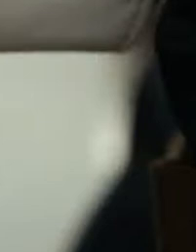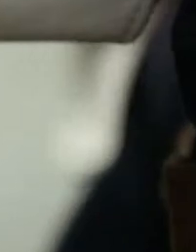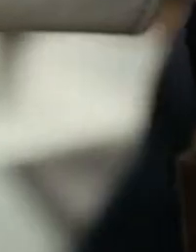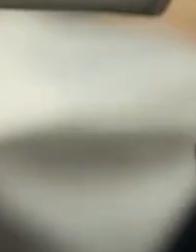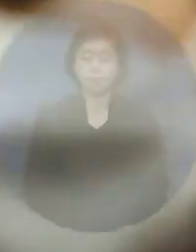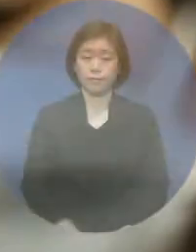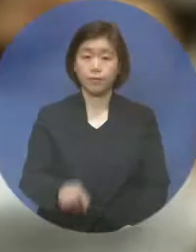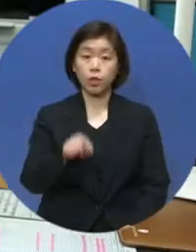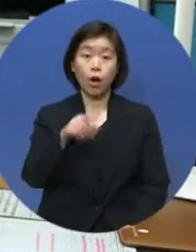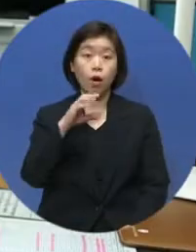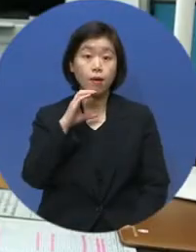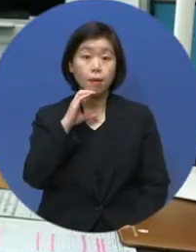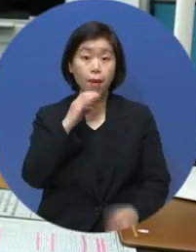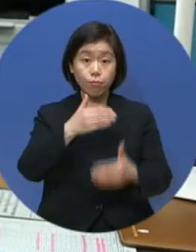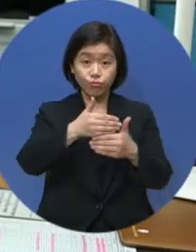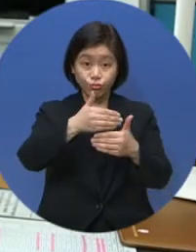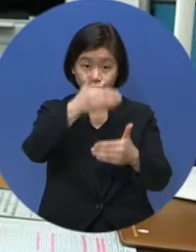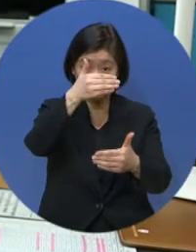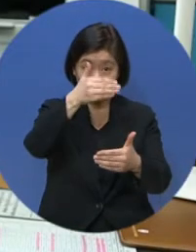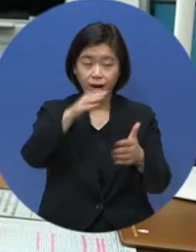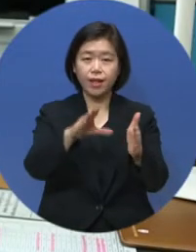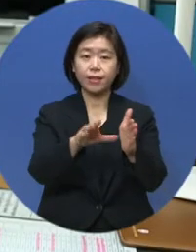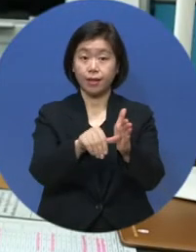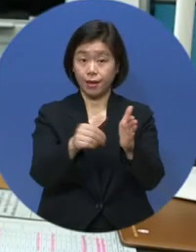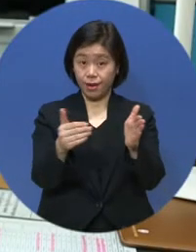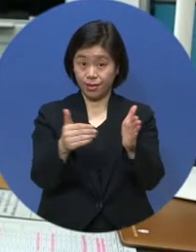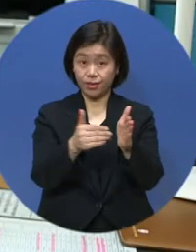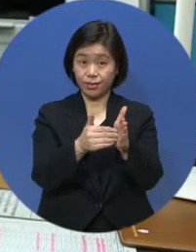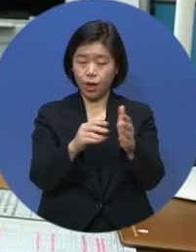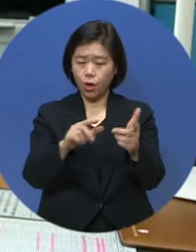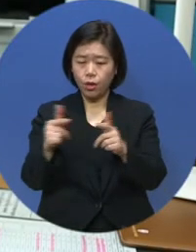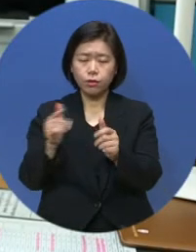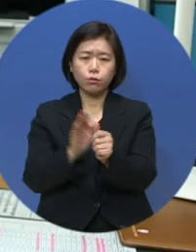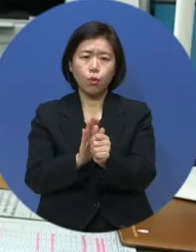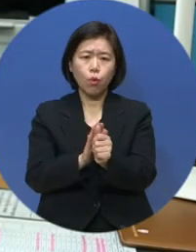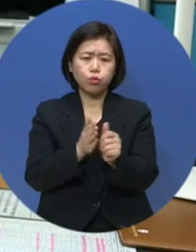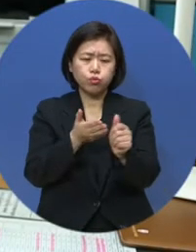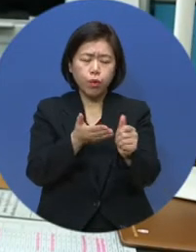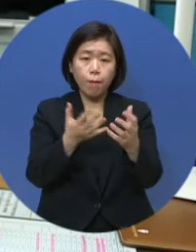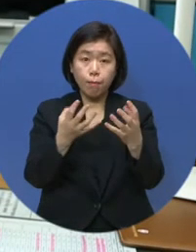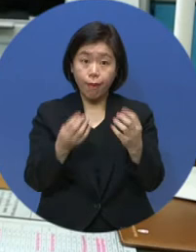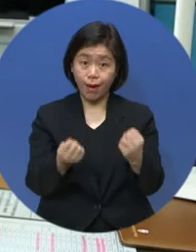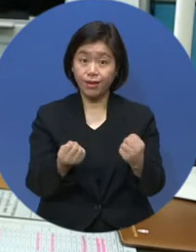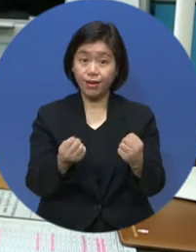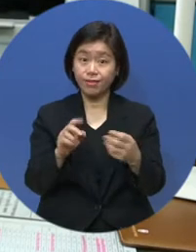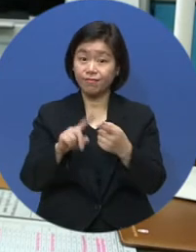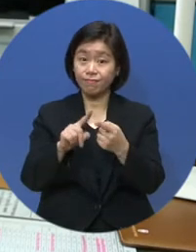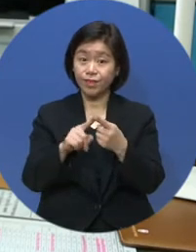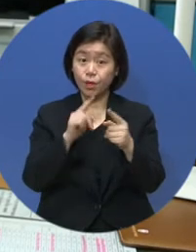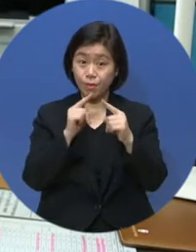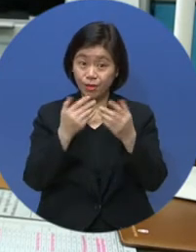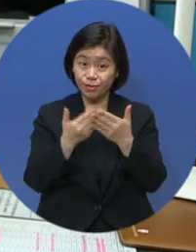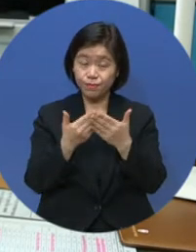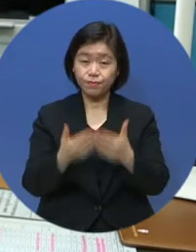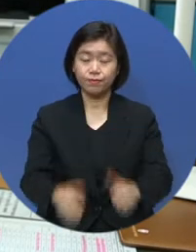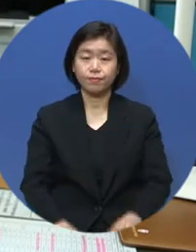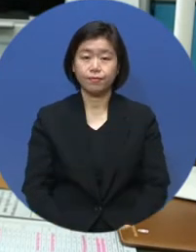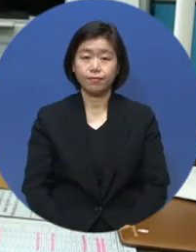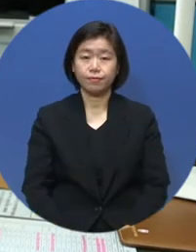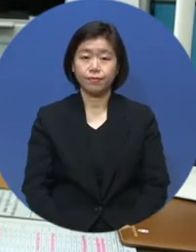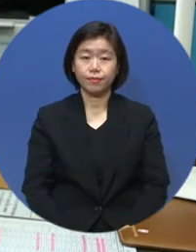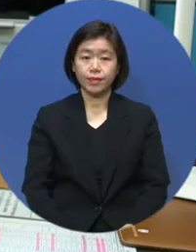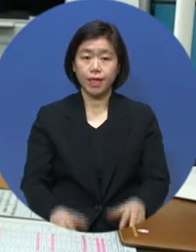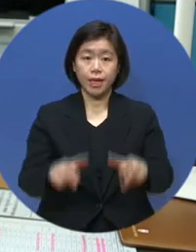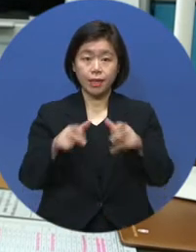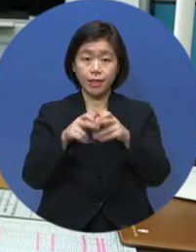카페가 문을 열기까지 많은 분들의 도움이 있었다고 이제 들었는데 소개 좀 해주실 수 있나요? 네,